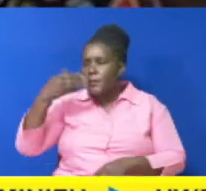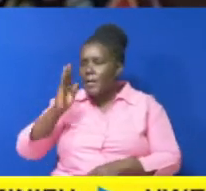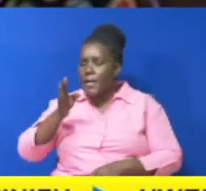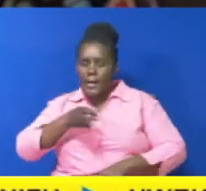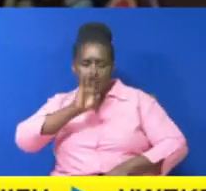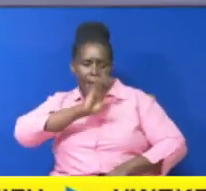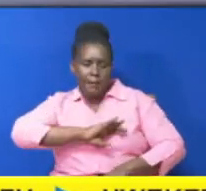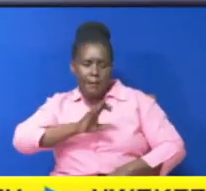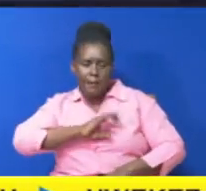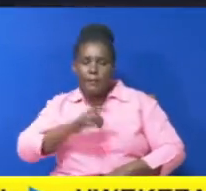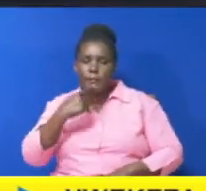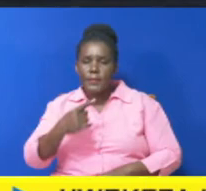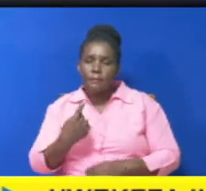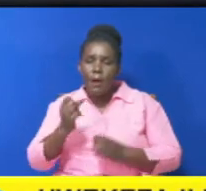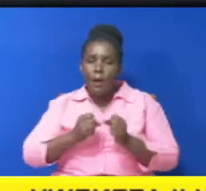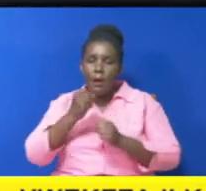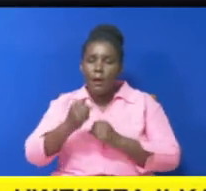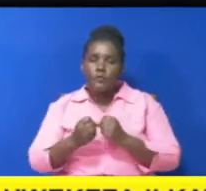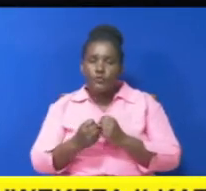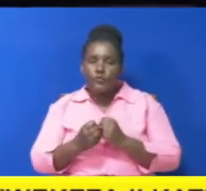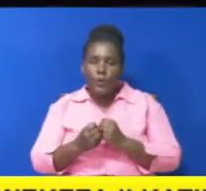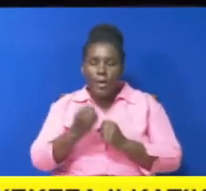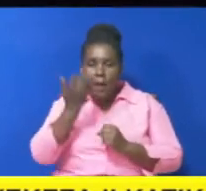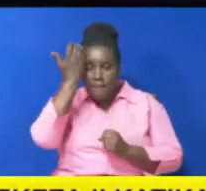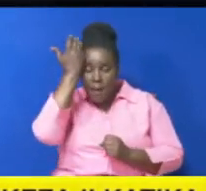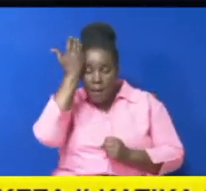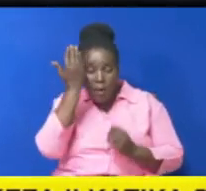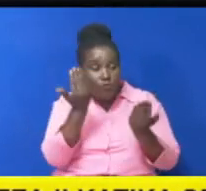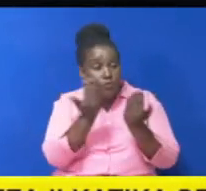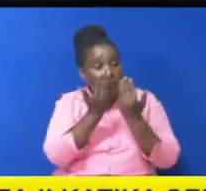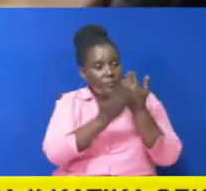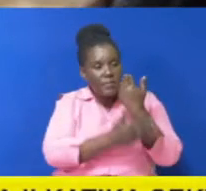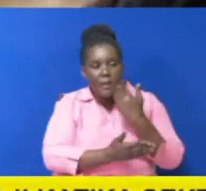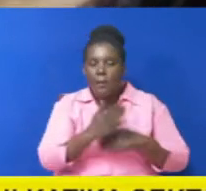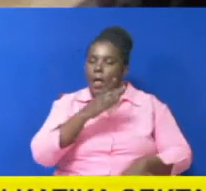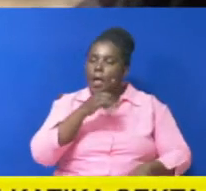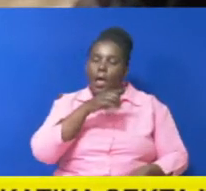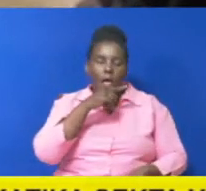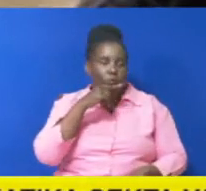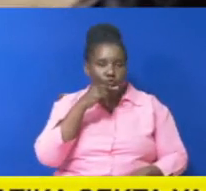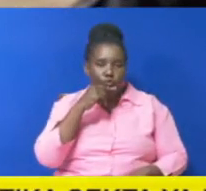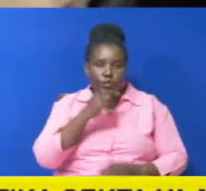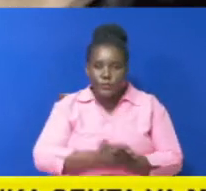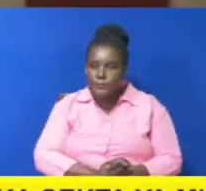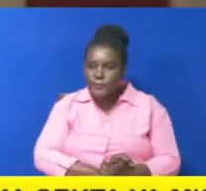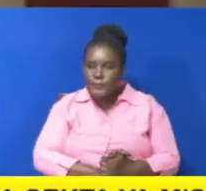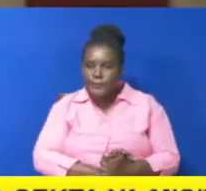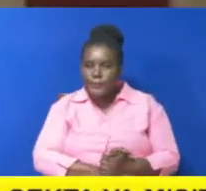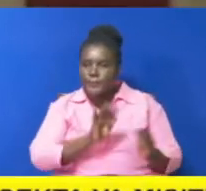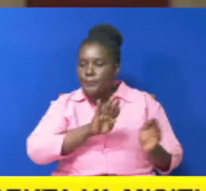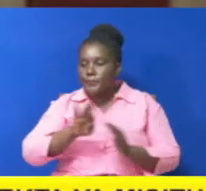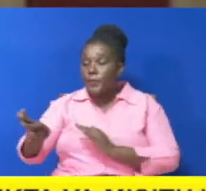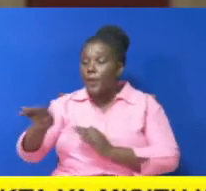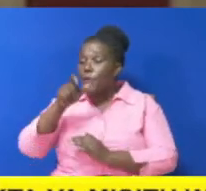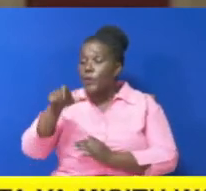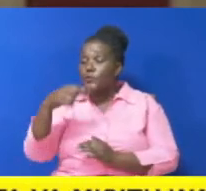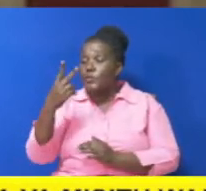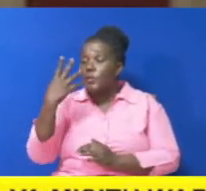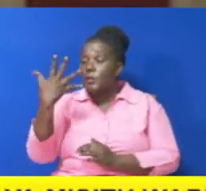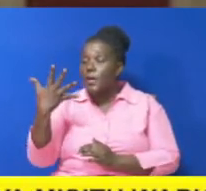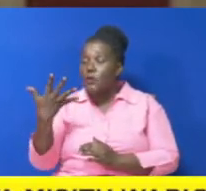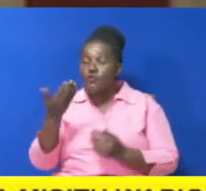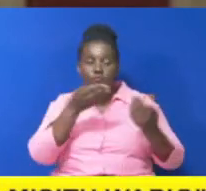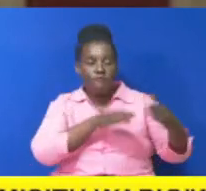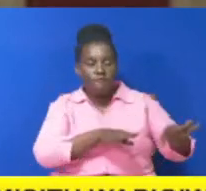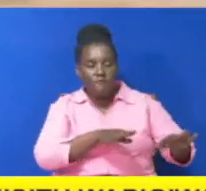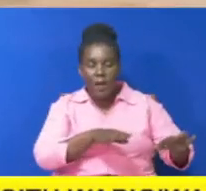hatua hiyo ya papa kuomba radhi haitoshi. Tunaelekea katika lile bara la Amerika ya Kaskazini. Watu 25 wamekufa na wengine kadhaa hawajulikani